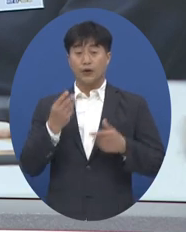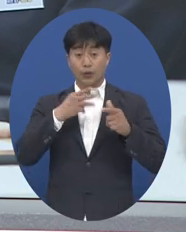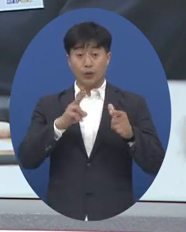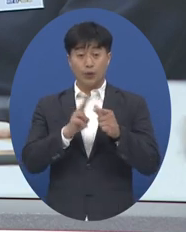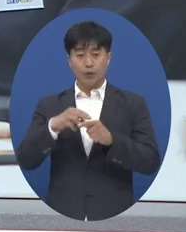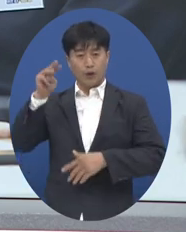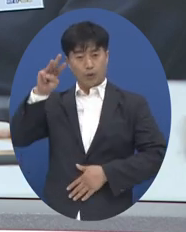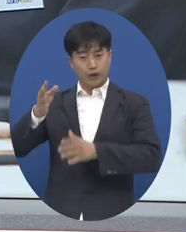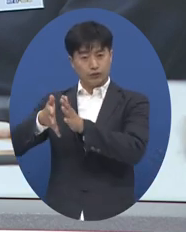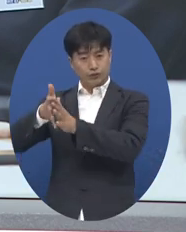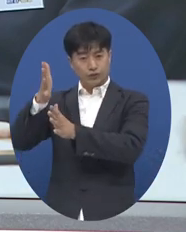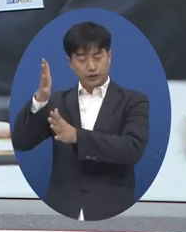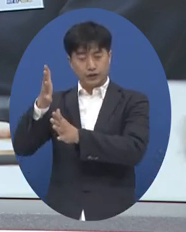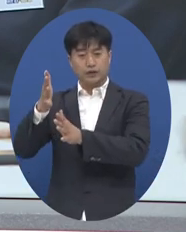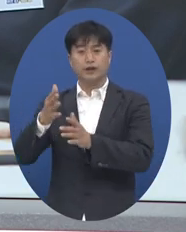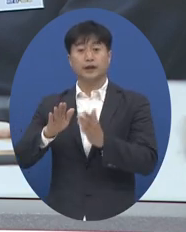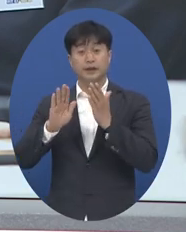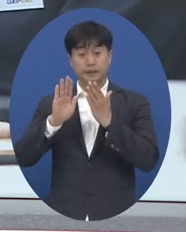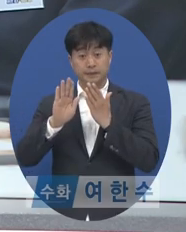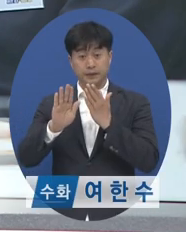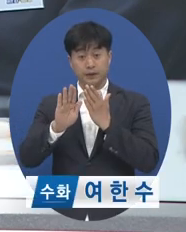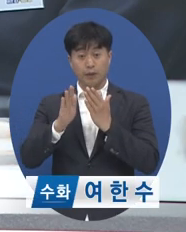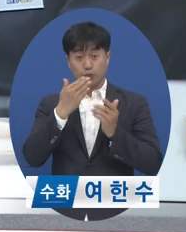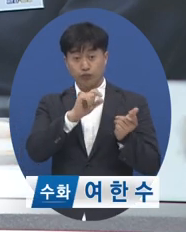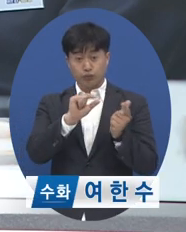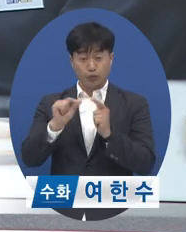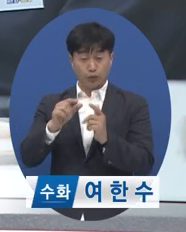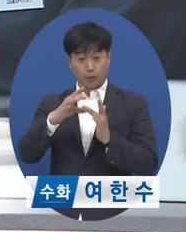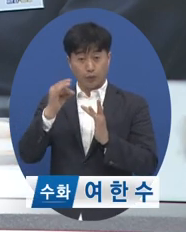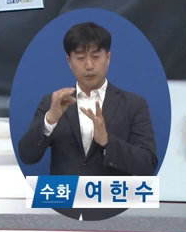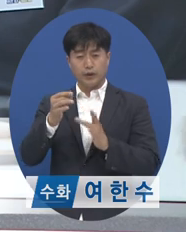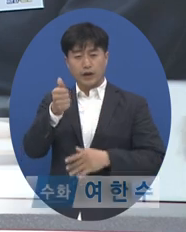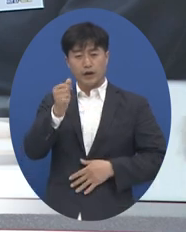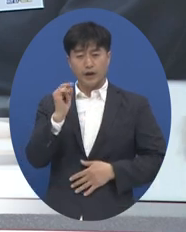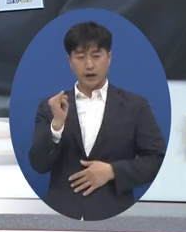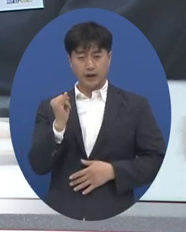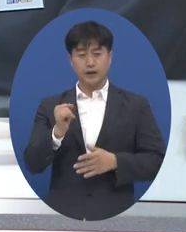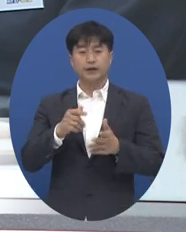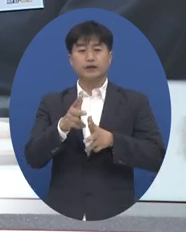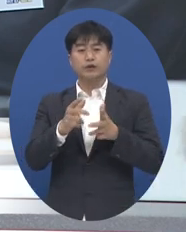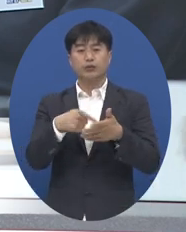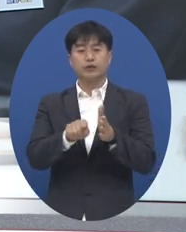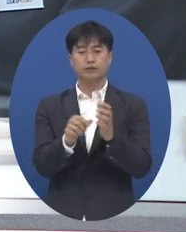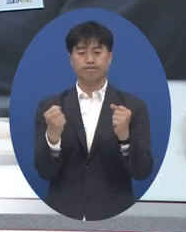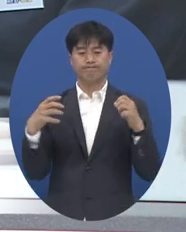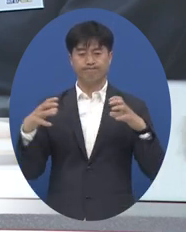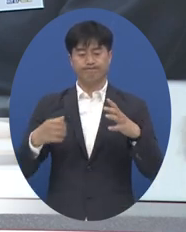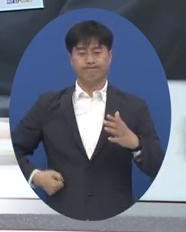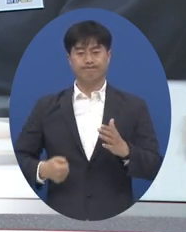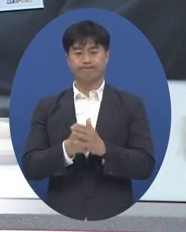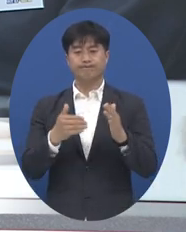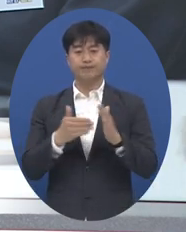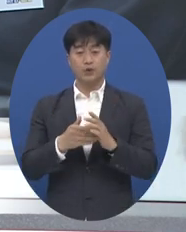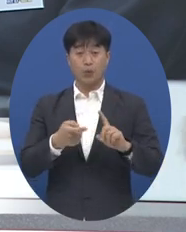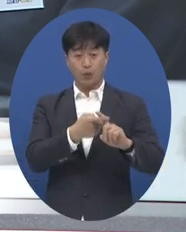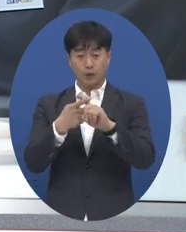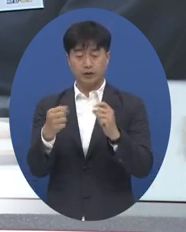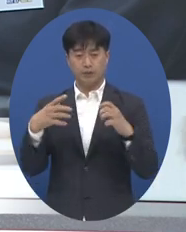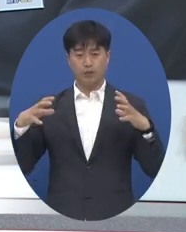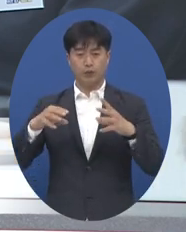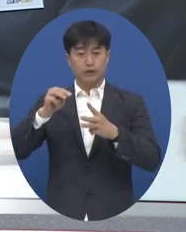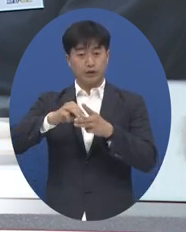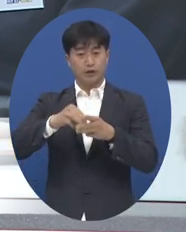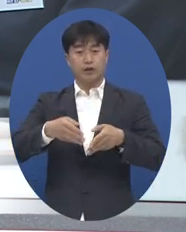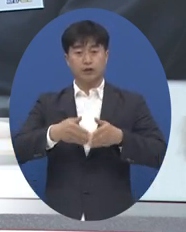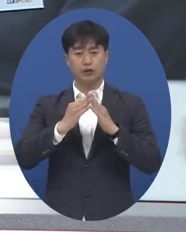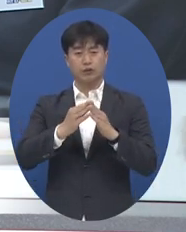경기도와 광주광역시가 미래 먹거리로 꼽히는 인공지능 산업을 위해 힘을 합치기로 했습니다 관련 협력 센터